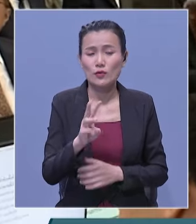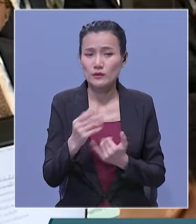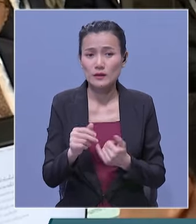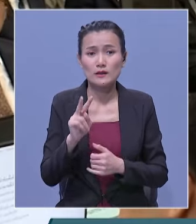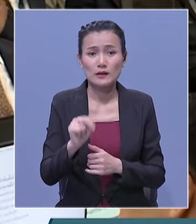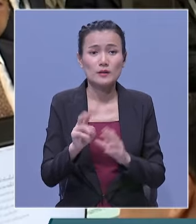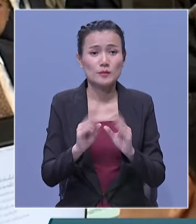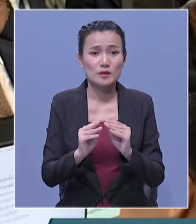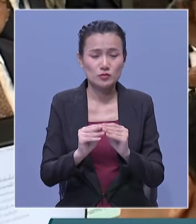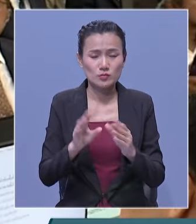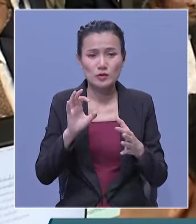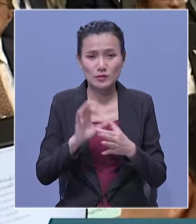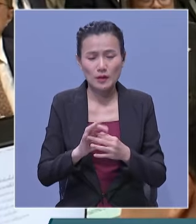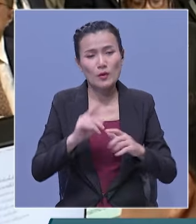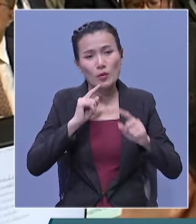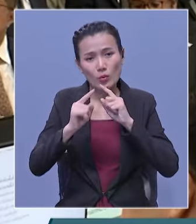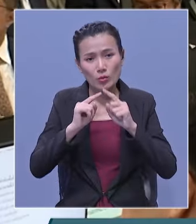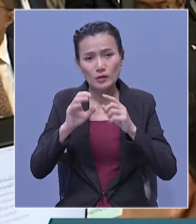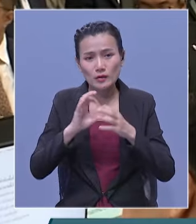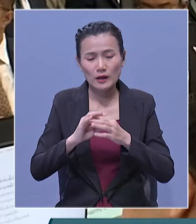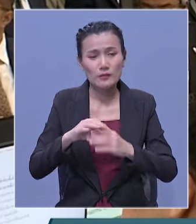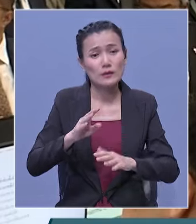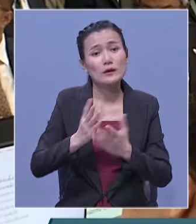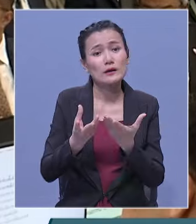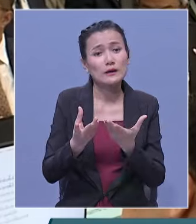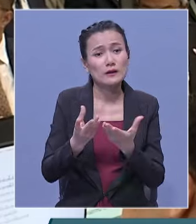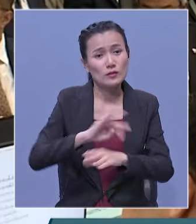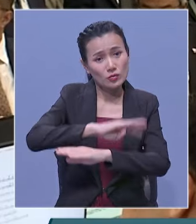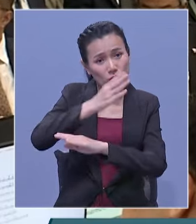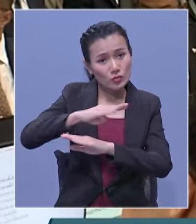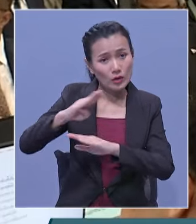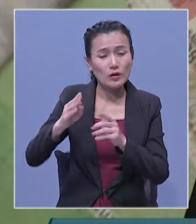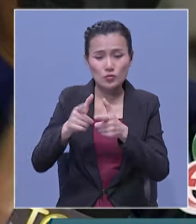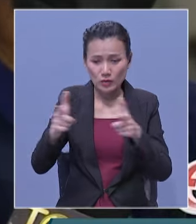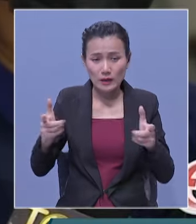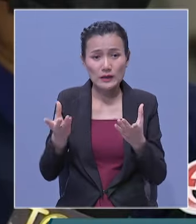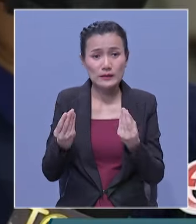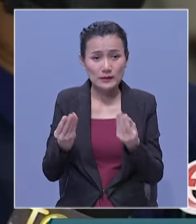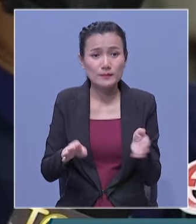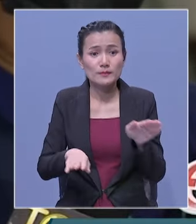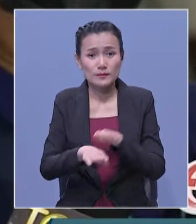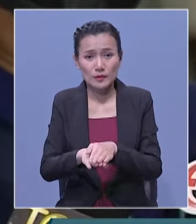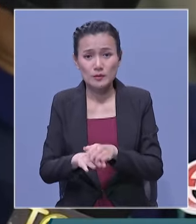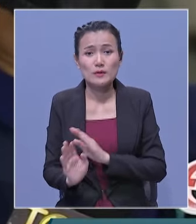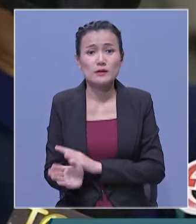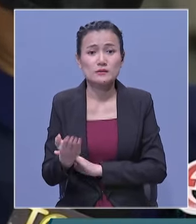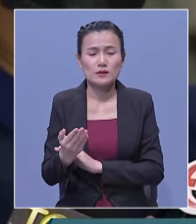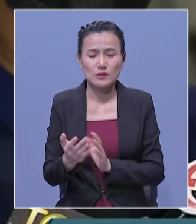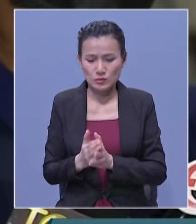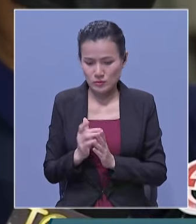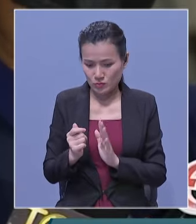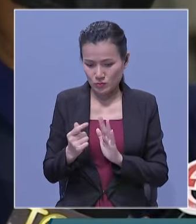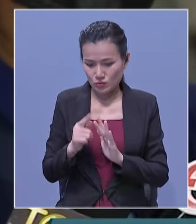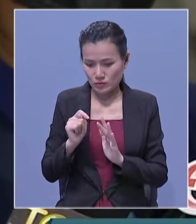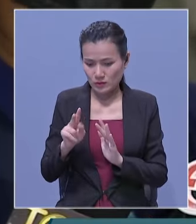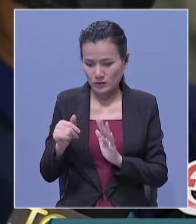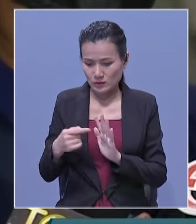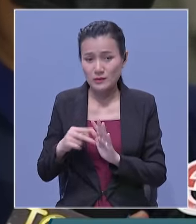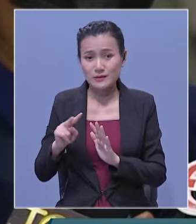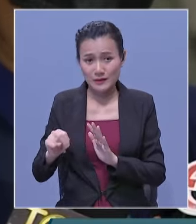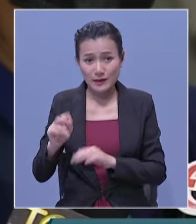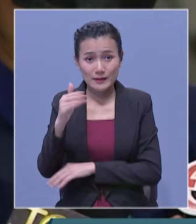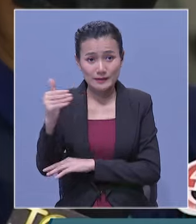ตปฏิรูปทับซ้อนพื้นที่อุทยานแห่งชาติเขาใหญ่โดยช่วงเช้าค่ะนายชัยวัฒน์นะคะผู้อำนวยการสำนักอุทยานแห่งชาติก็ได้เข้าชี้แจ